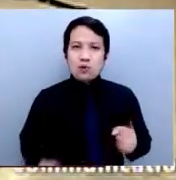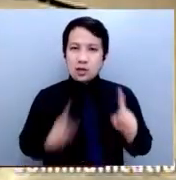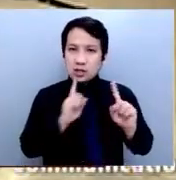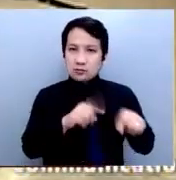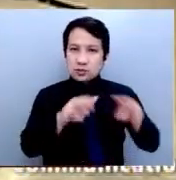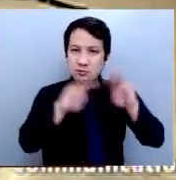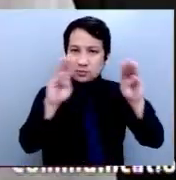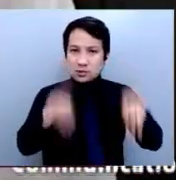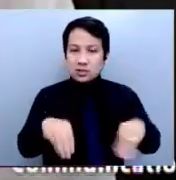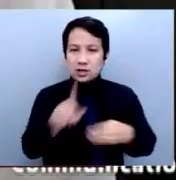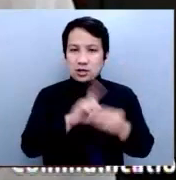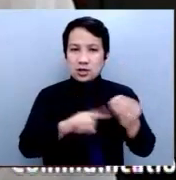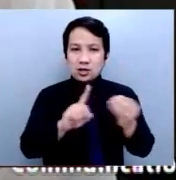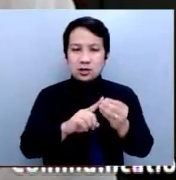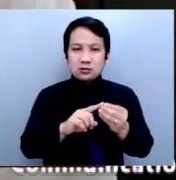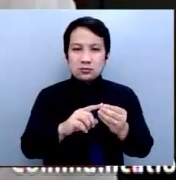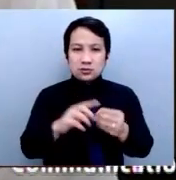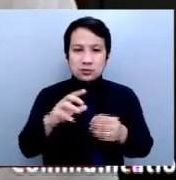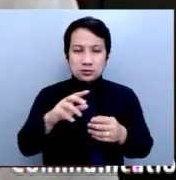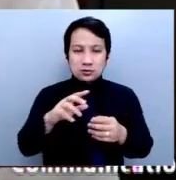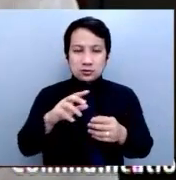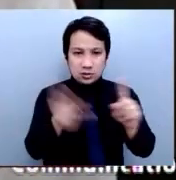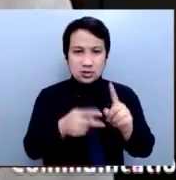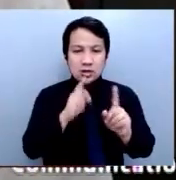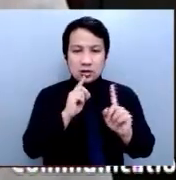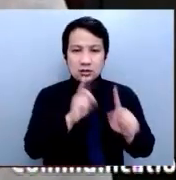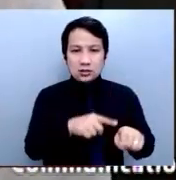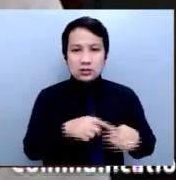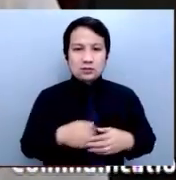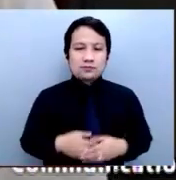sa bagong Corruption Perceptions Index report.